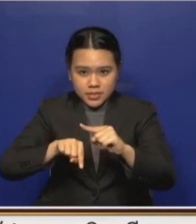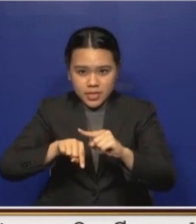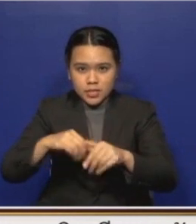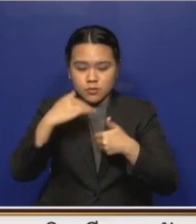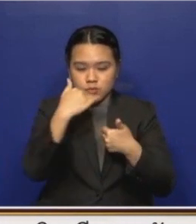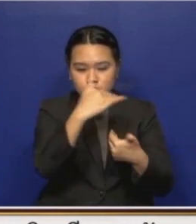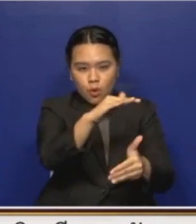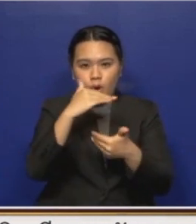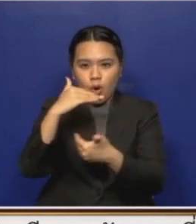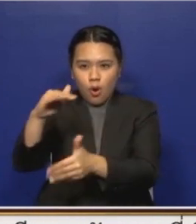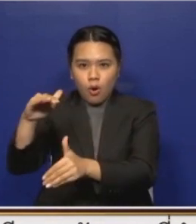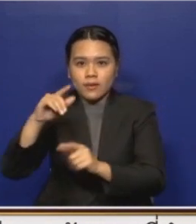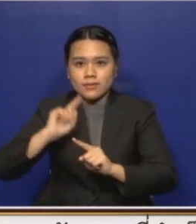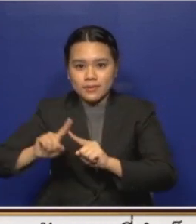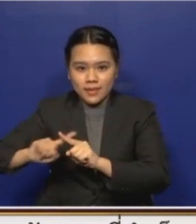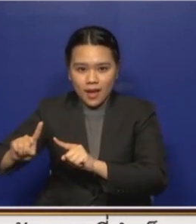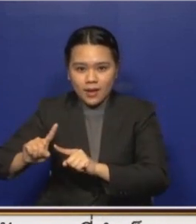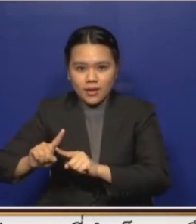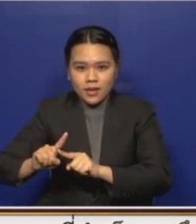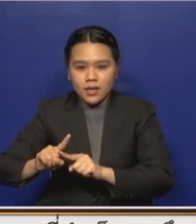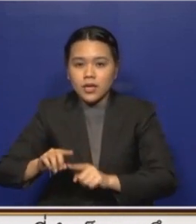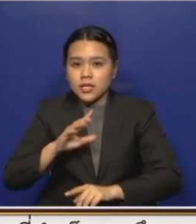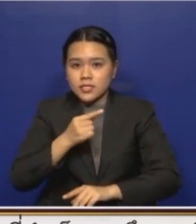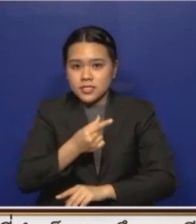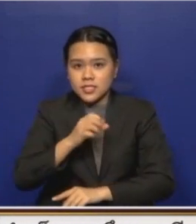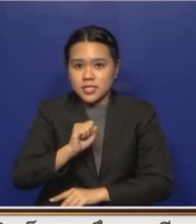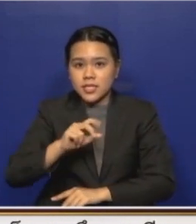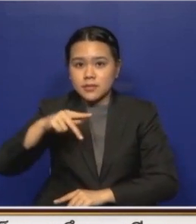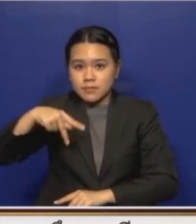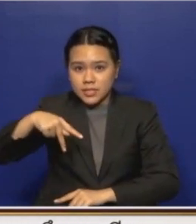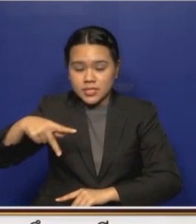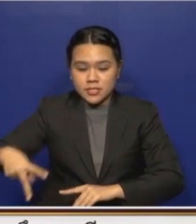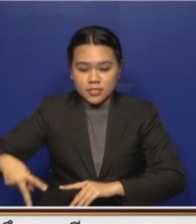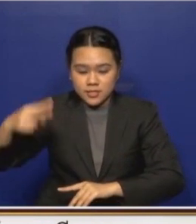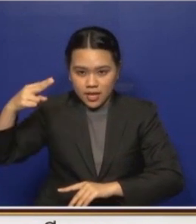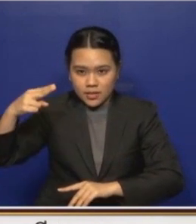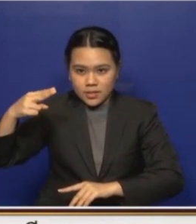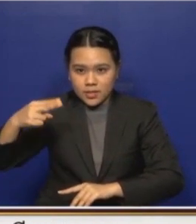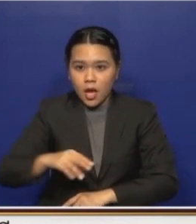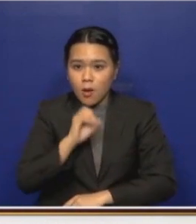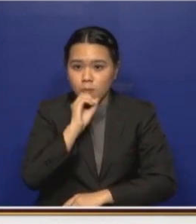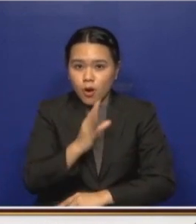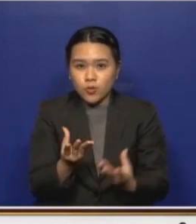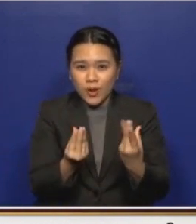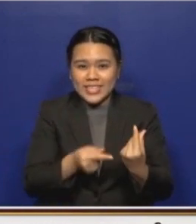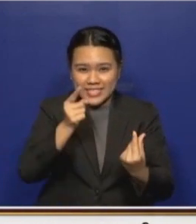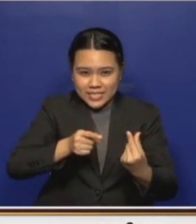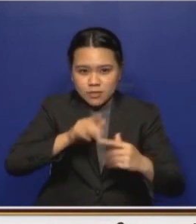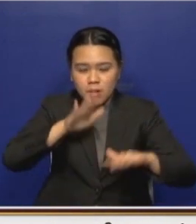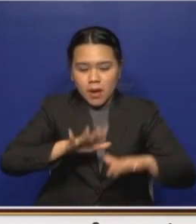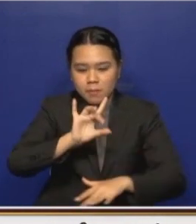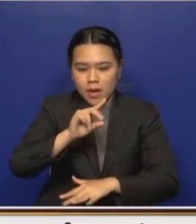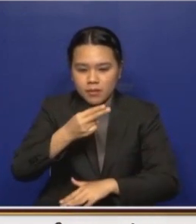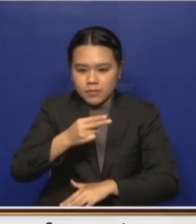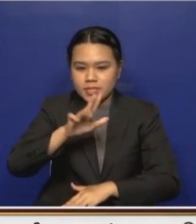GSP ผมย้ำนะครับตัวเลขจริงอาจจะ 80,000 ล้านแสนล้าน 200,000 ล้านเราไม่สาม